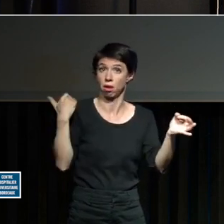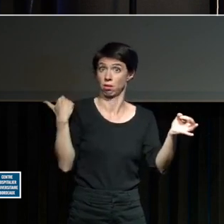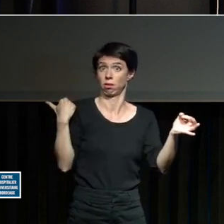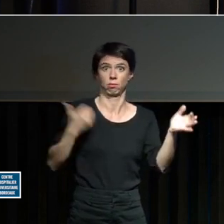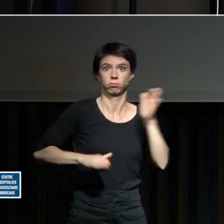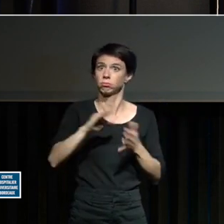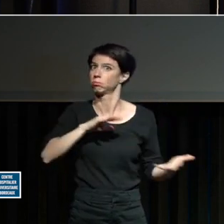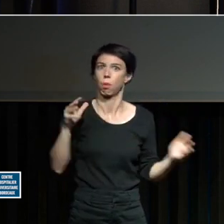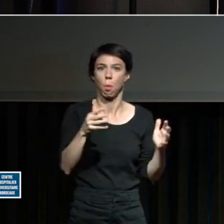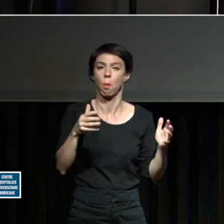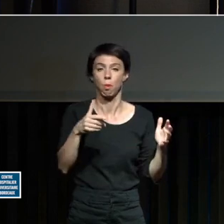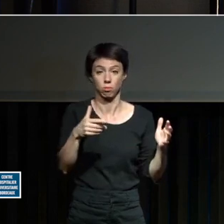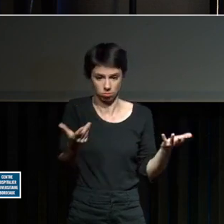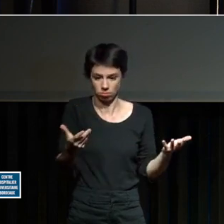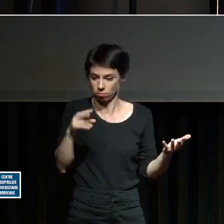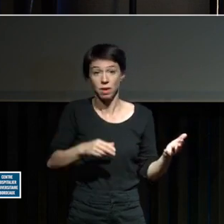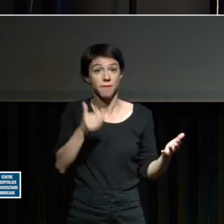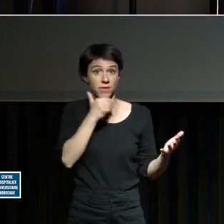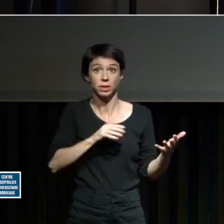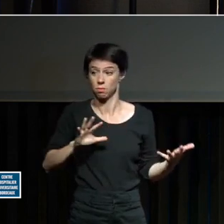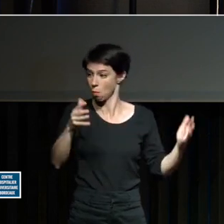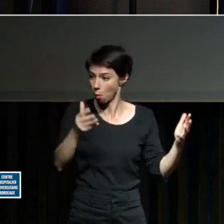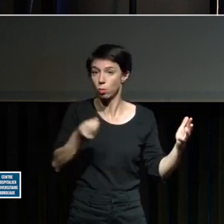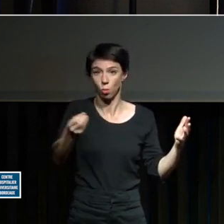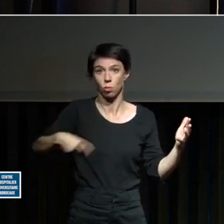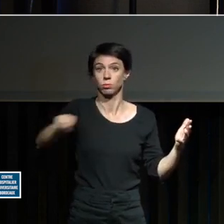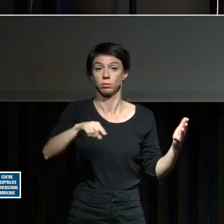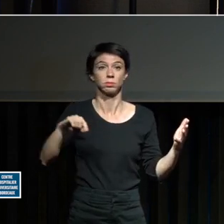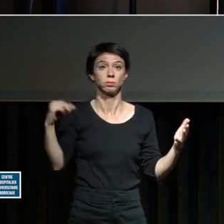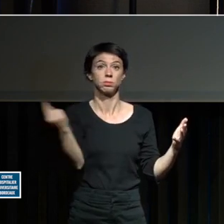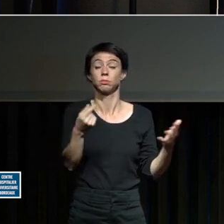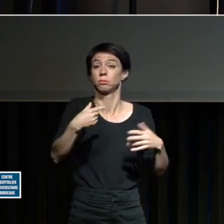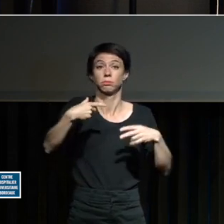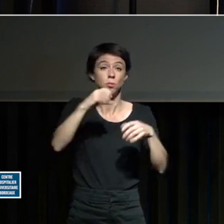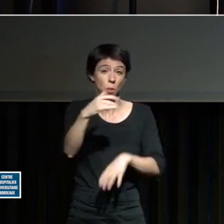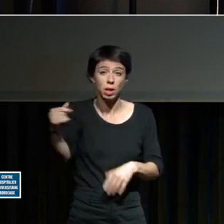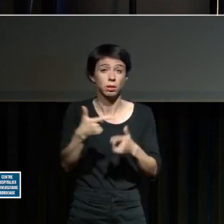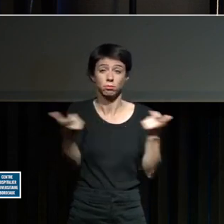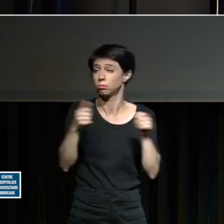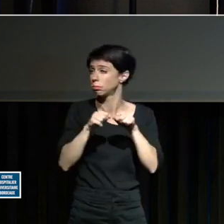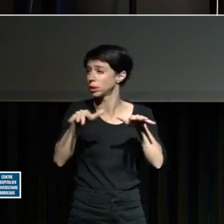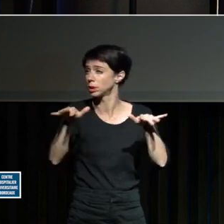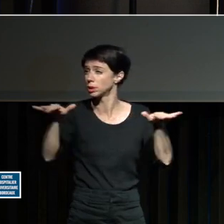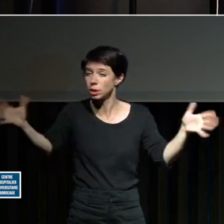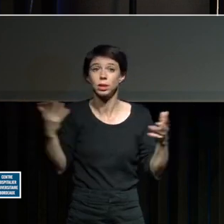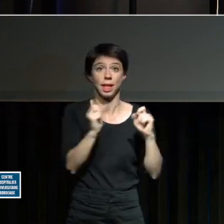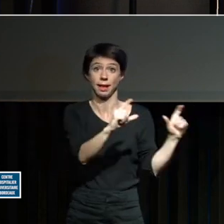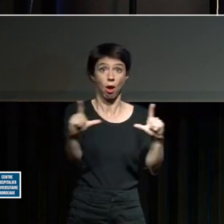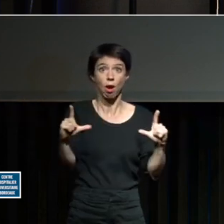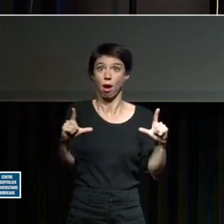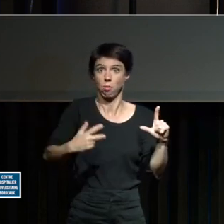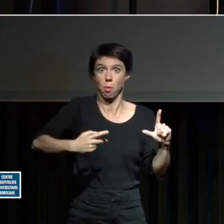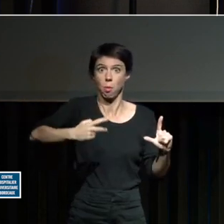donc aboutit à une très forte omniprésence des écrans et des outils numériques dans notre quotidien, qui, comme on le voit sur